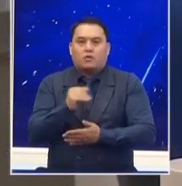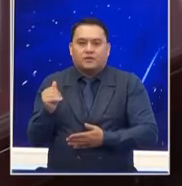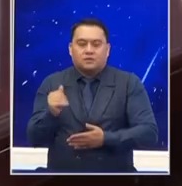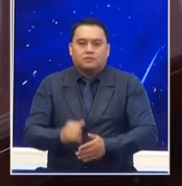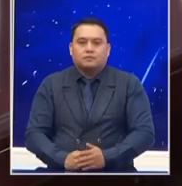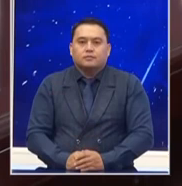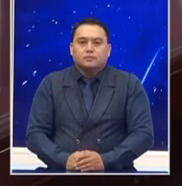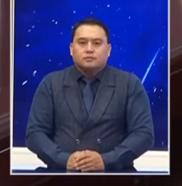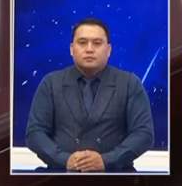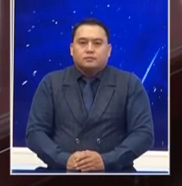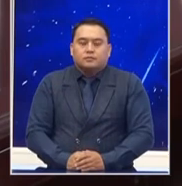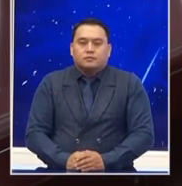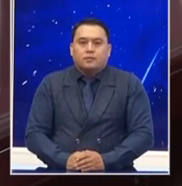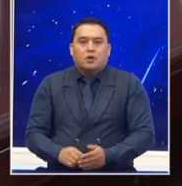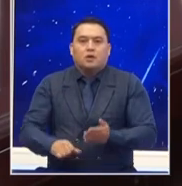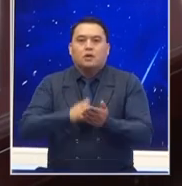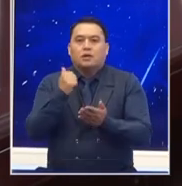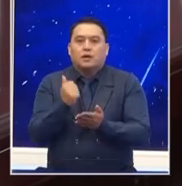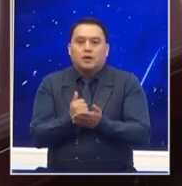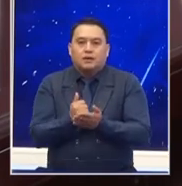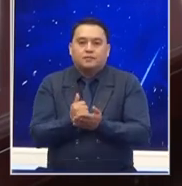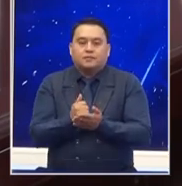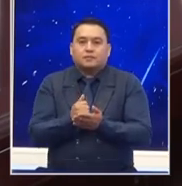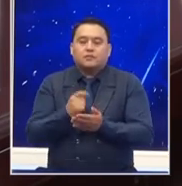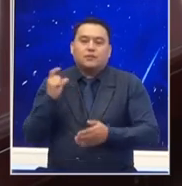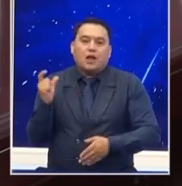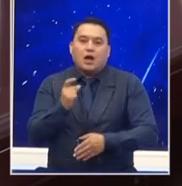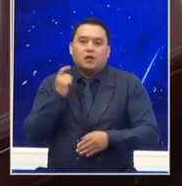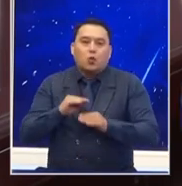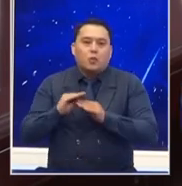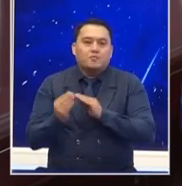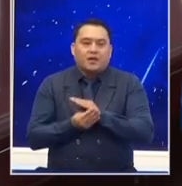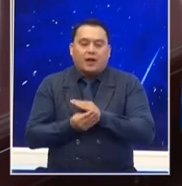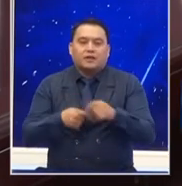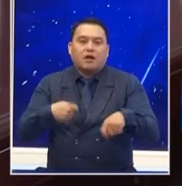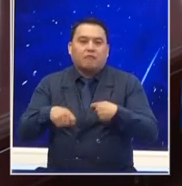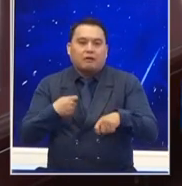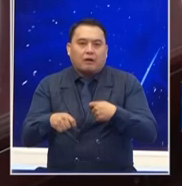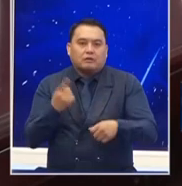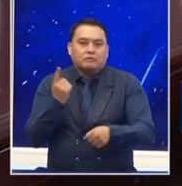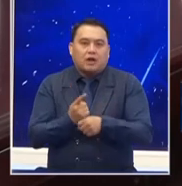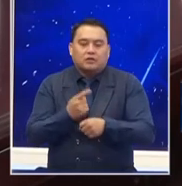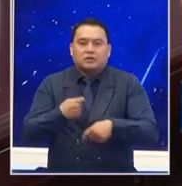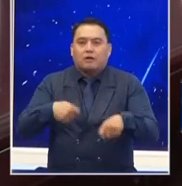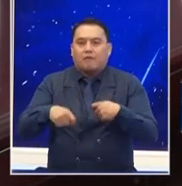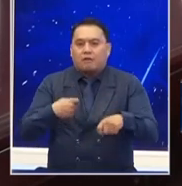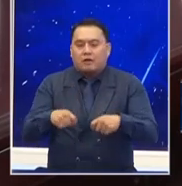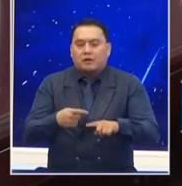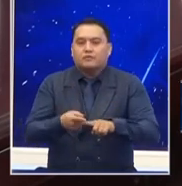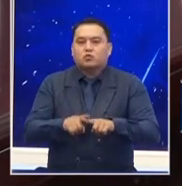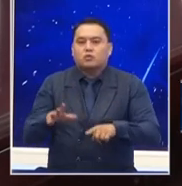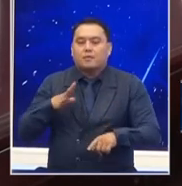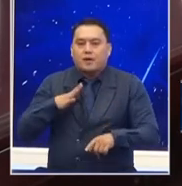қажет. Бұл ең бастысы жаңағы көлеңкелі экономика айналымда кездесетін товарлардың түрі, жаңағы мен айтып